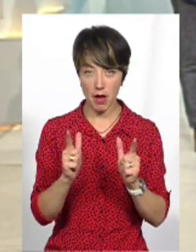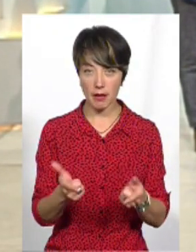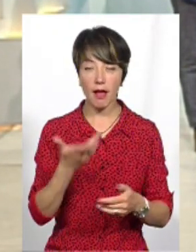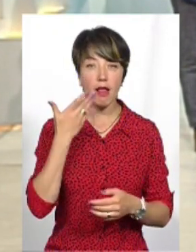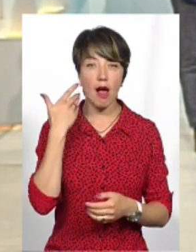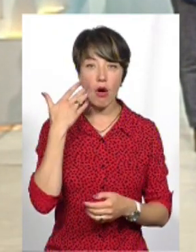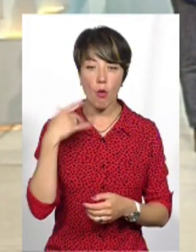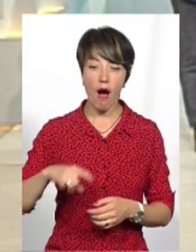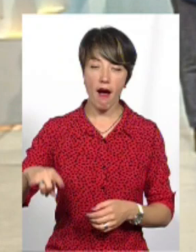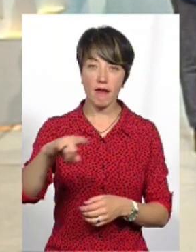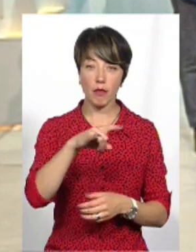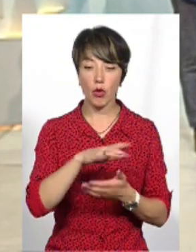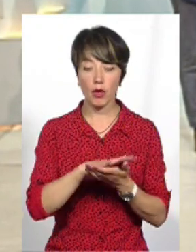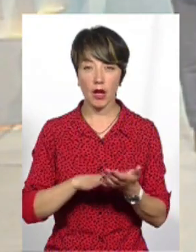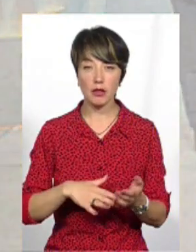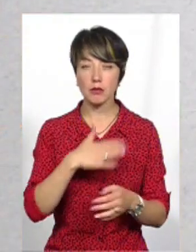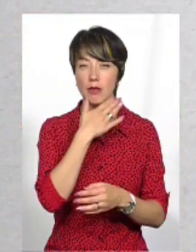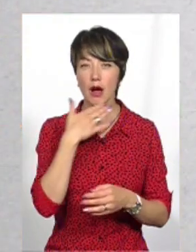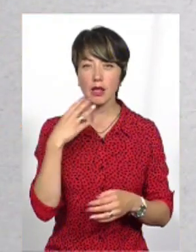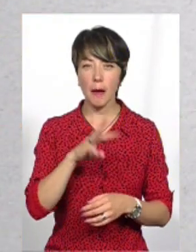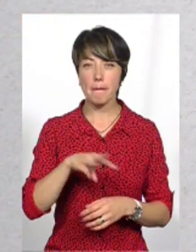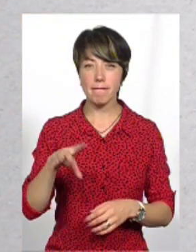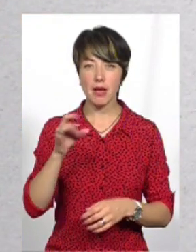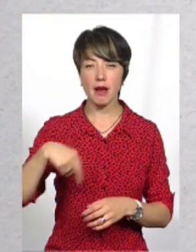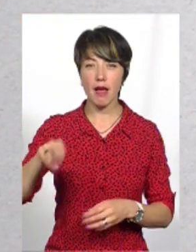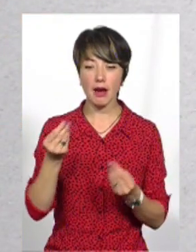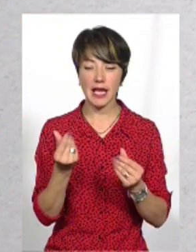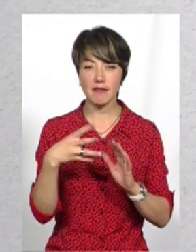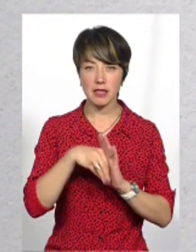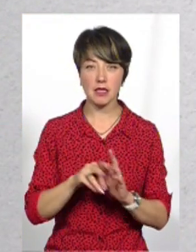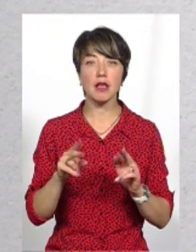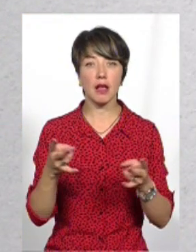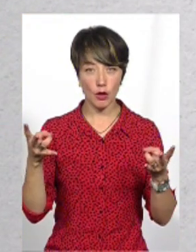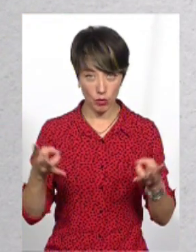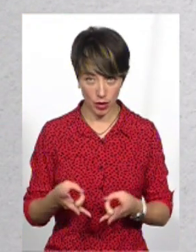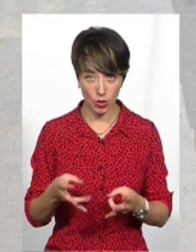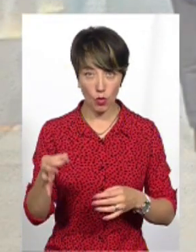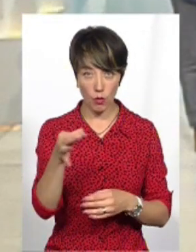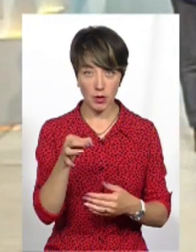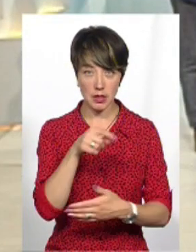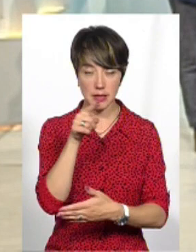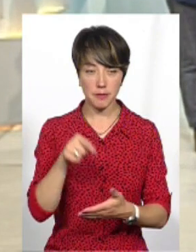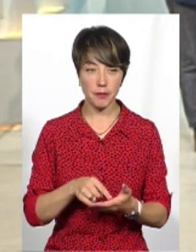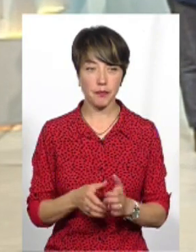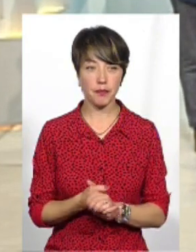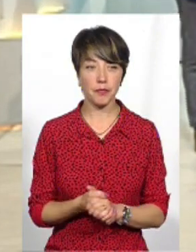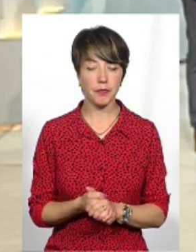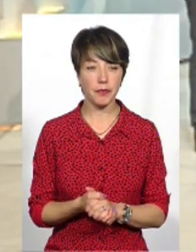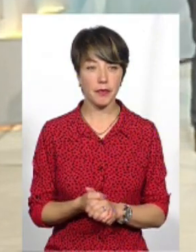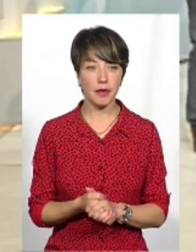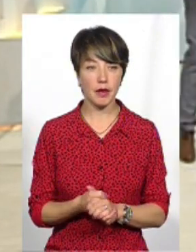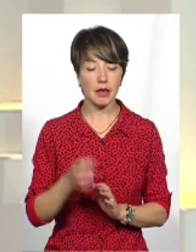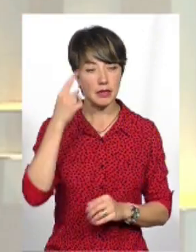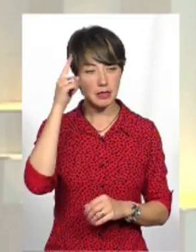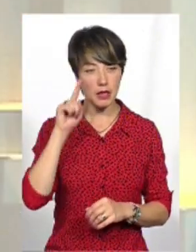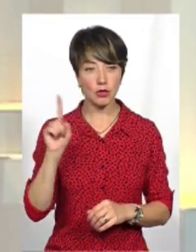Подальший розвиток аеропорту потребує багатомільярдних інвестицій. Наскільки це необхідно області? Знаєте, що я